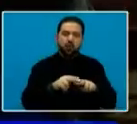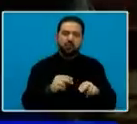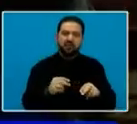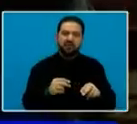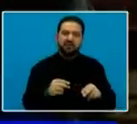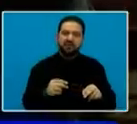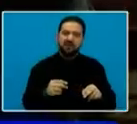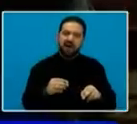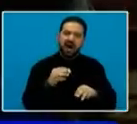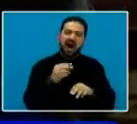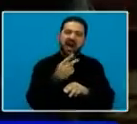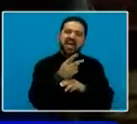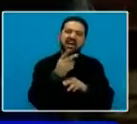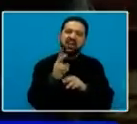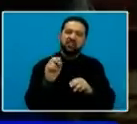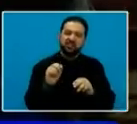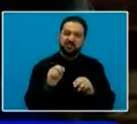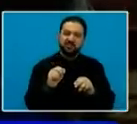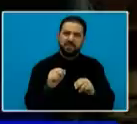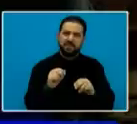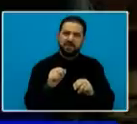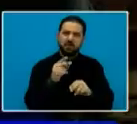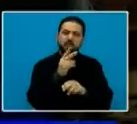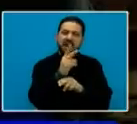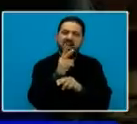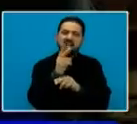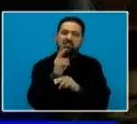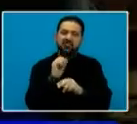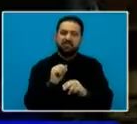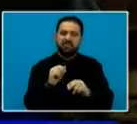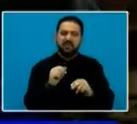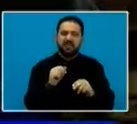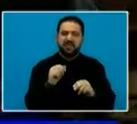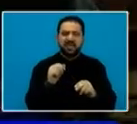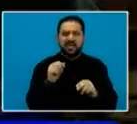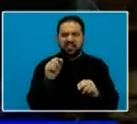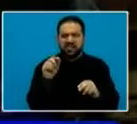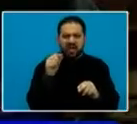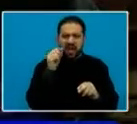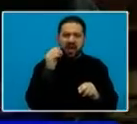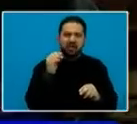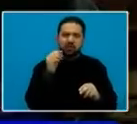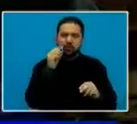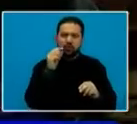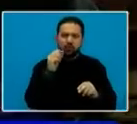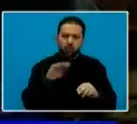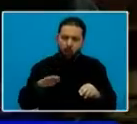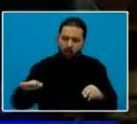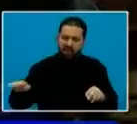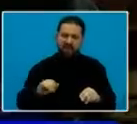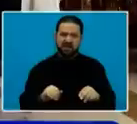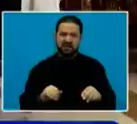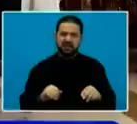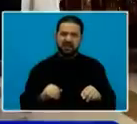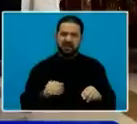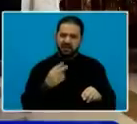copiii și nu cedează niciodată. Niciodată nu cedează. Este un mare, e un mare lucru și o taină. Probabil că Dumnezeu